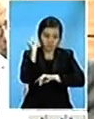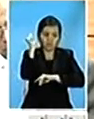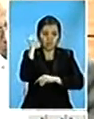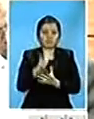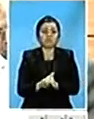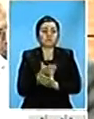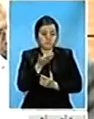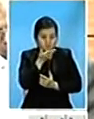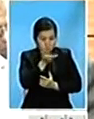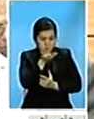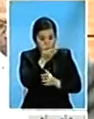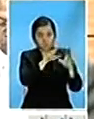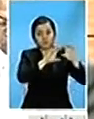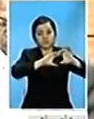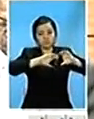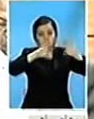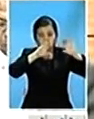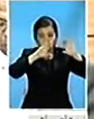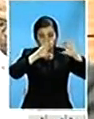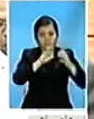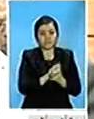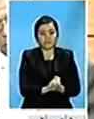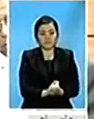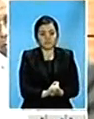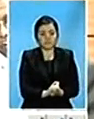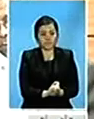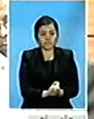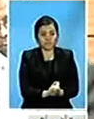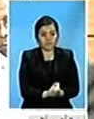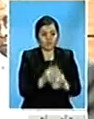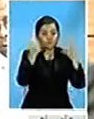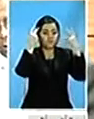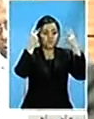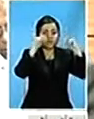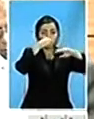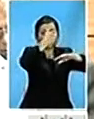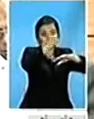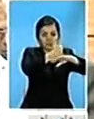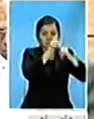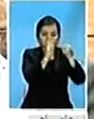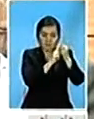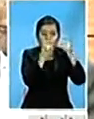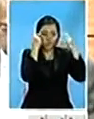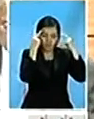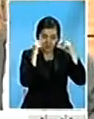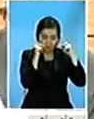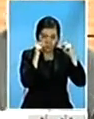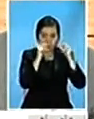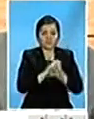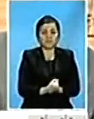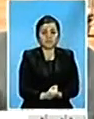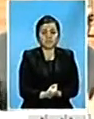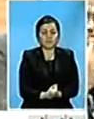ขอวิงวอนนะครับให้รัฐบาลโดยเฉพาะท่านนายกรัฐมนตรีท่านรองนายกรัฐมนตรีนะครับ